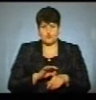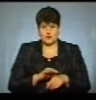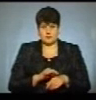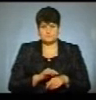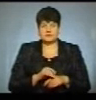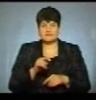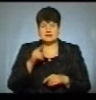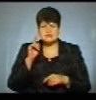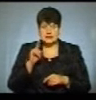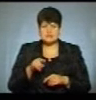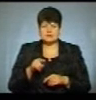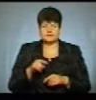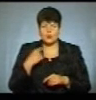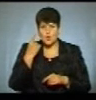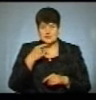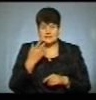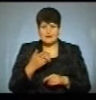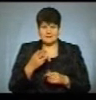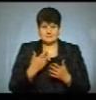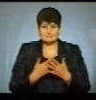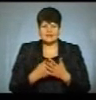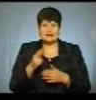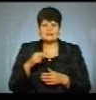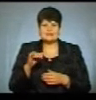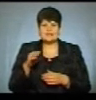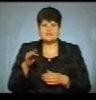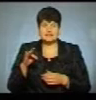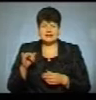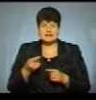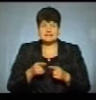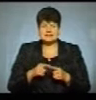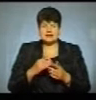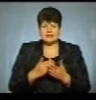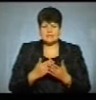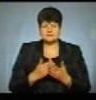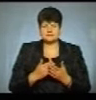знаєте, ознаки дифтерії, вони є ознаками